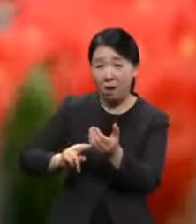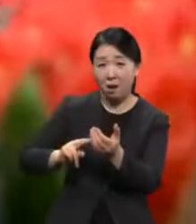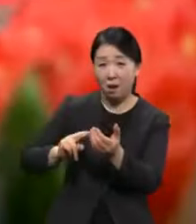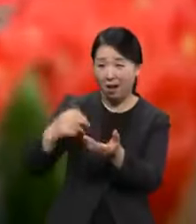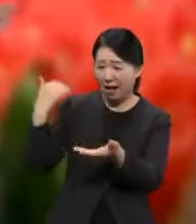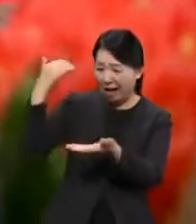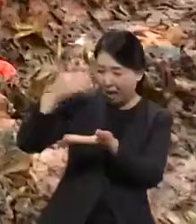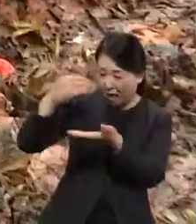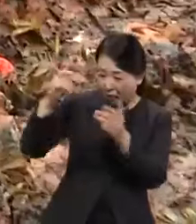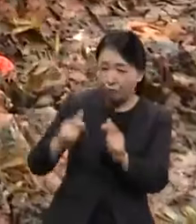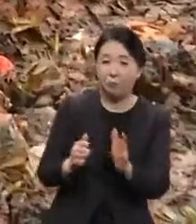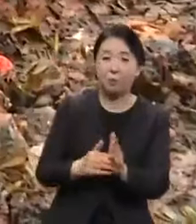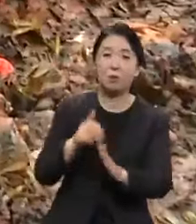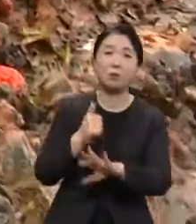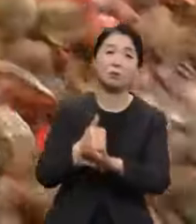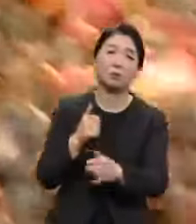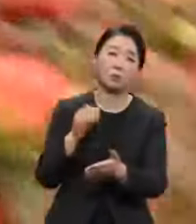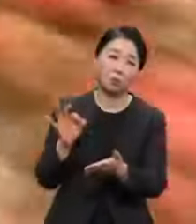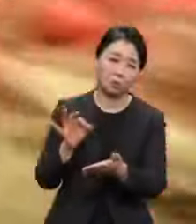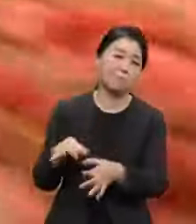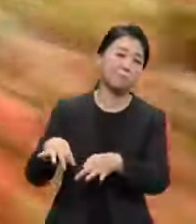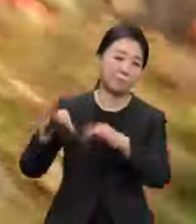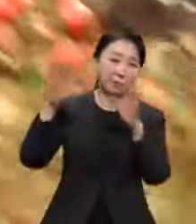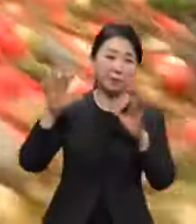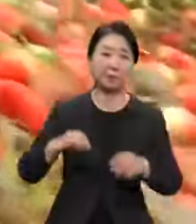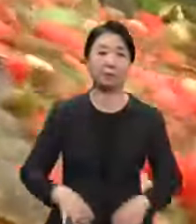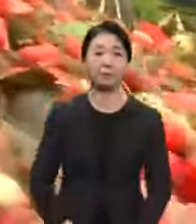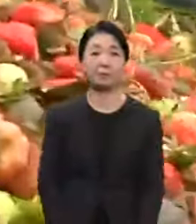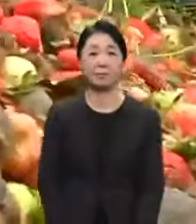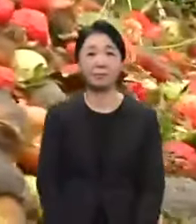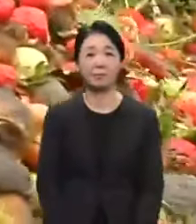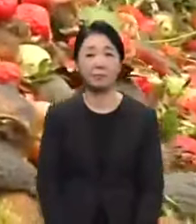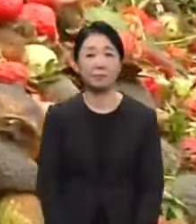가격도 비싸질 걸로 보입니다 JTBC